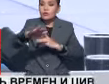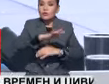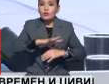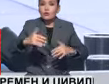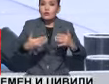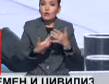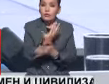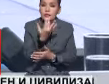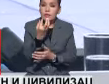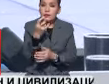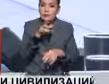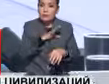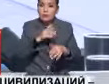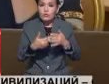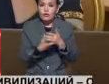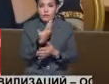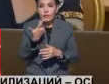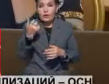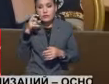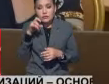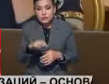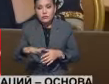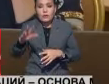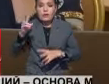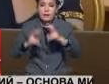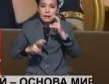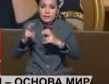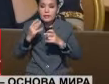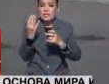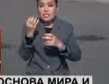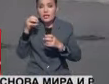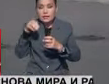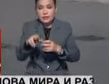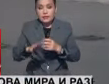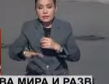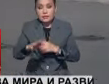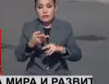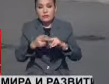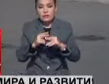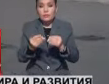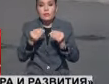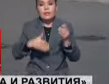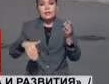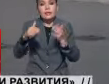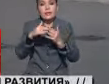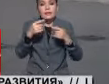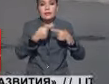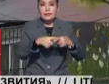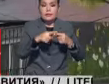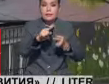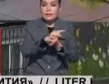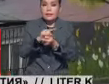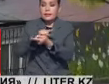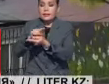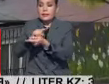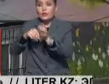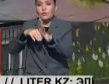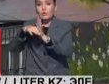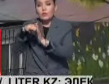видов стали, строительство нового горизонта и обогатительных фабрик на шахте АТАСУ. Приоритеты компании – это техническая модернизация,